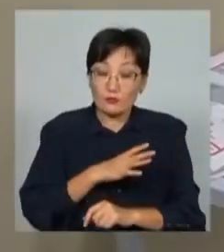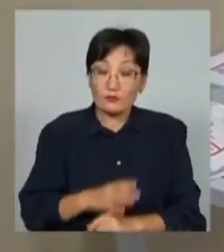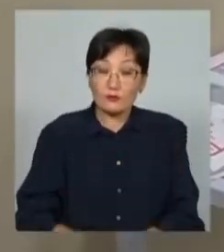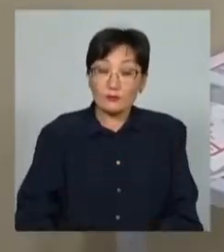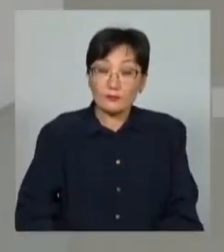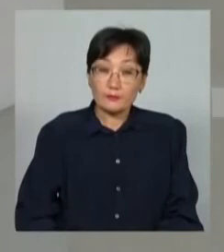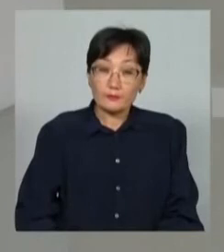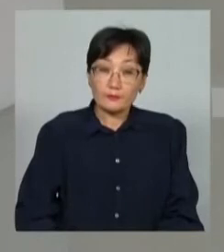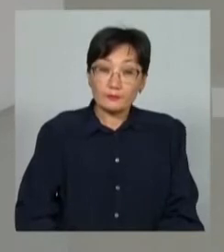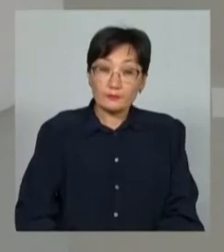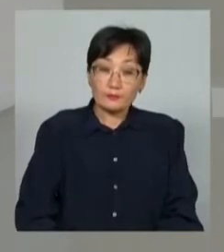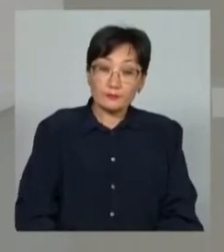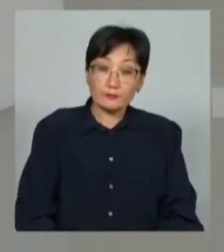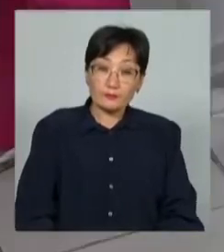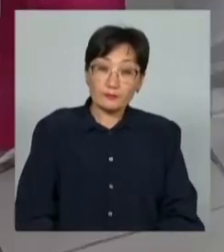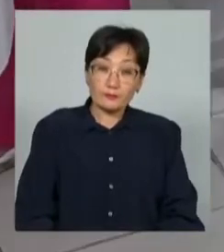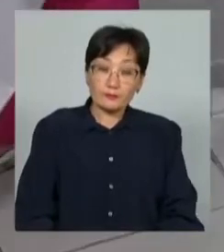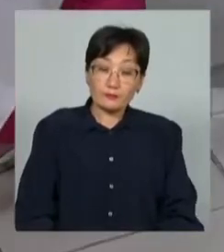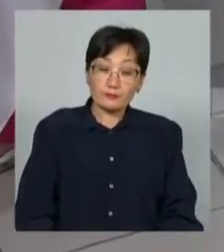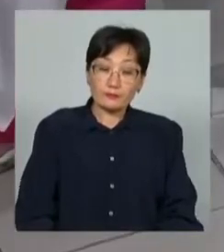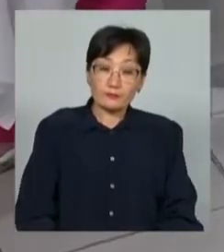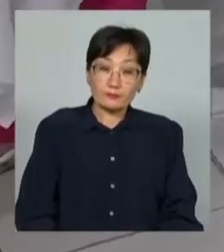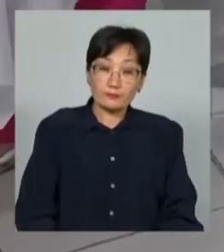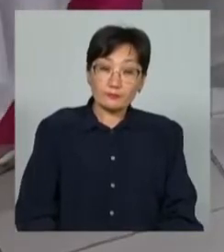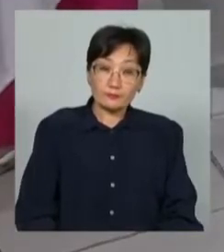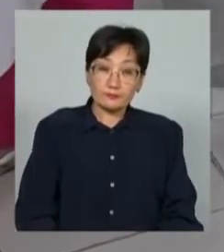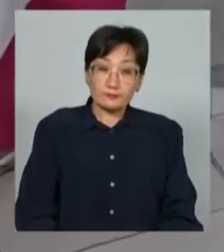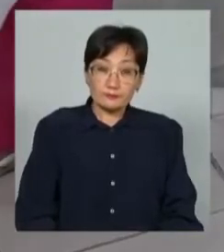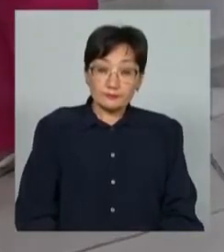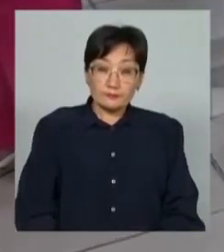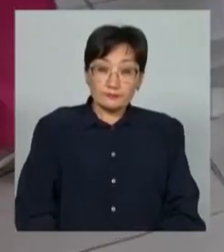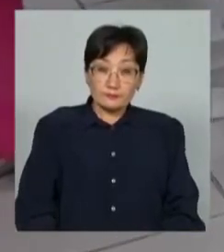құрамдас бөлігін салдырған. Сымбат Ноғай, Сағындық Нарықов, Мирам Исабеков, Алматы телеарнасы.